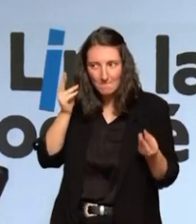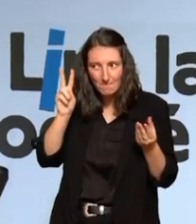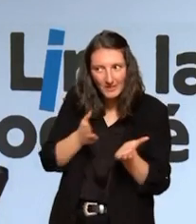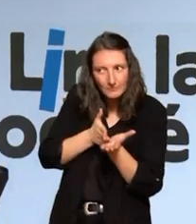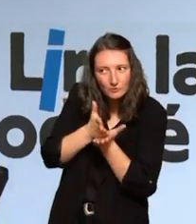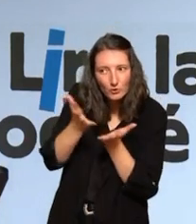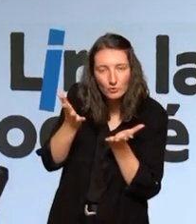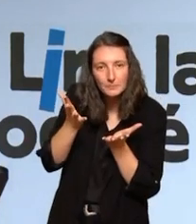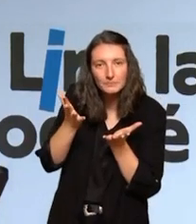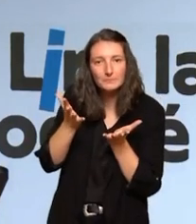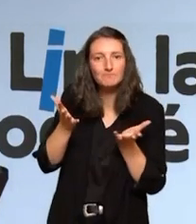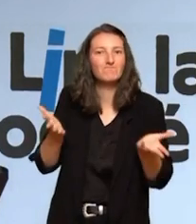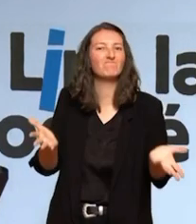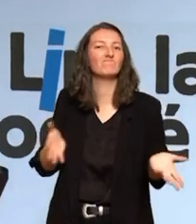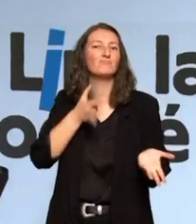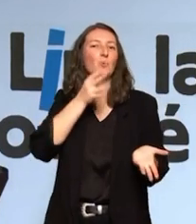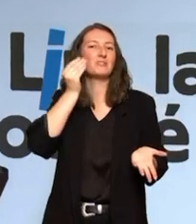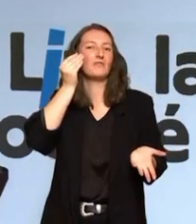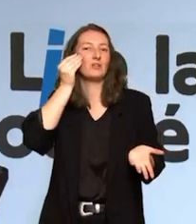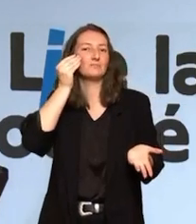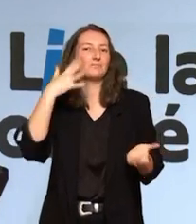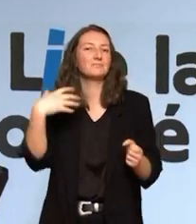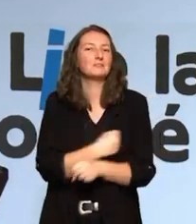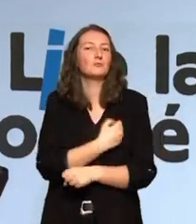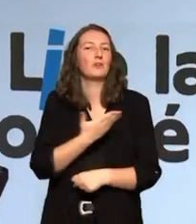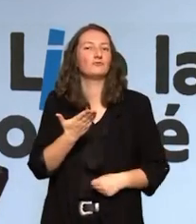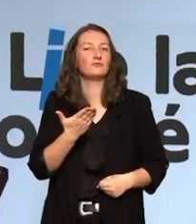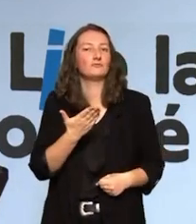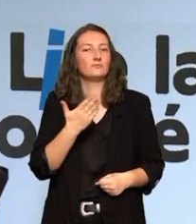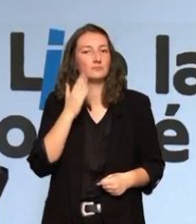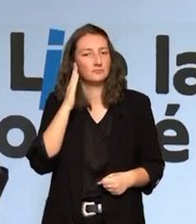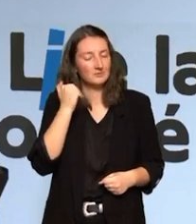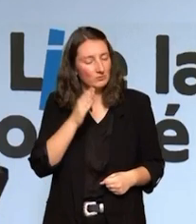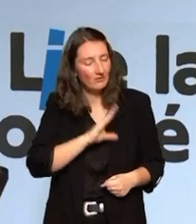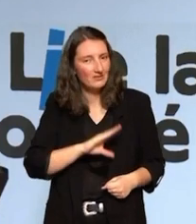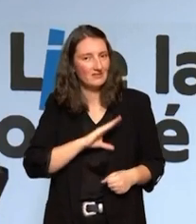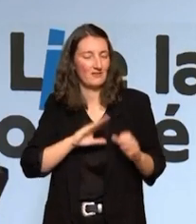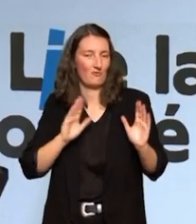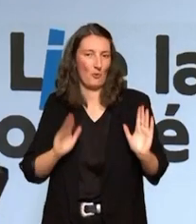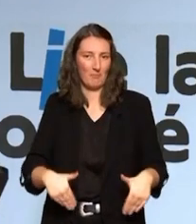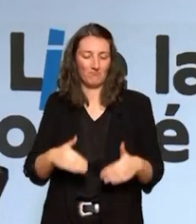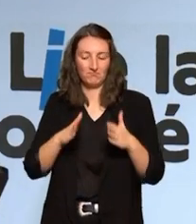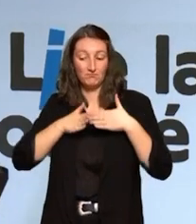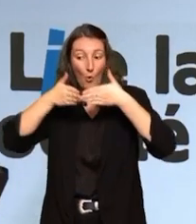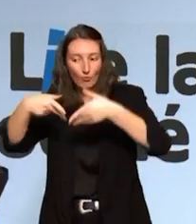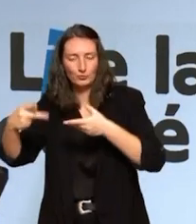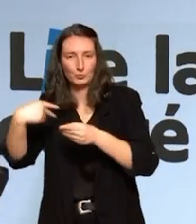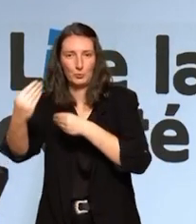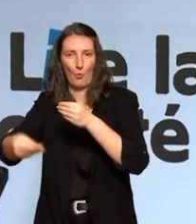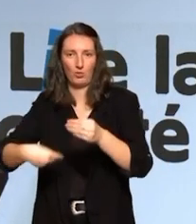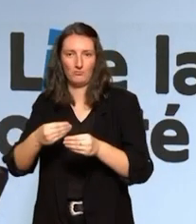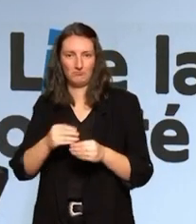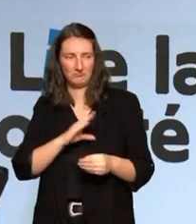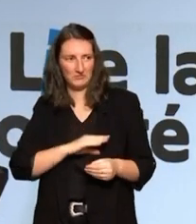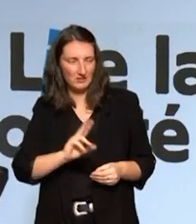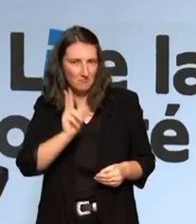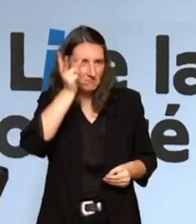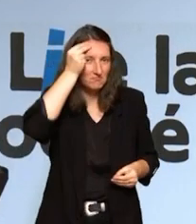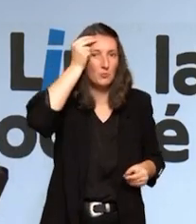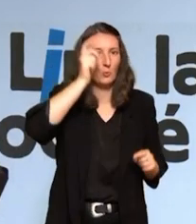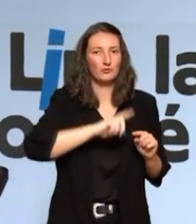qu'on n'entendra jamais ailleurs et comprendre ce qu'on ne comprendra jamais ailleurs. Je note au